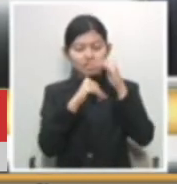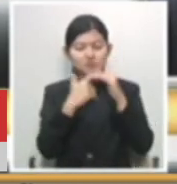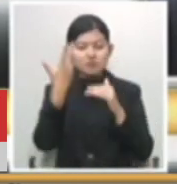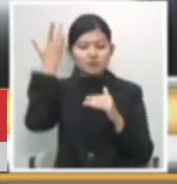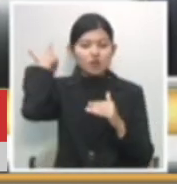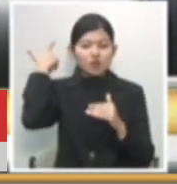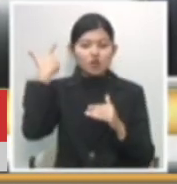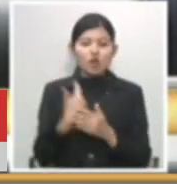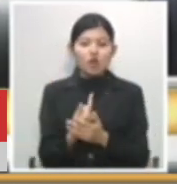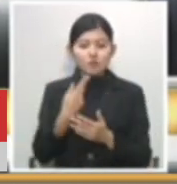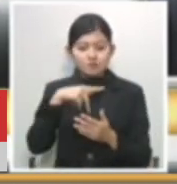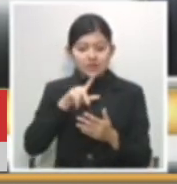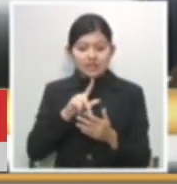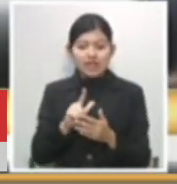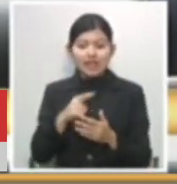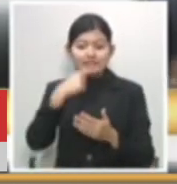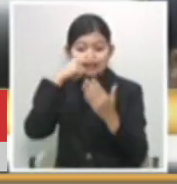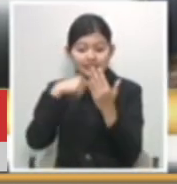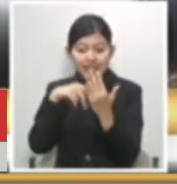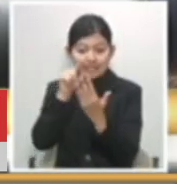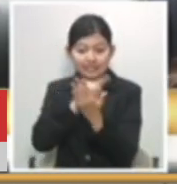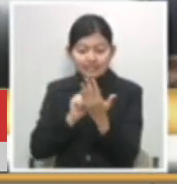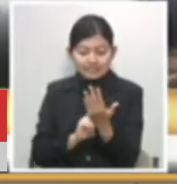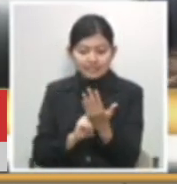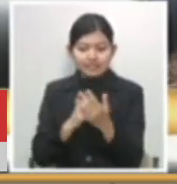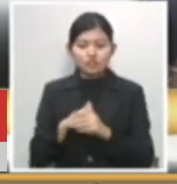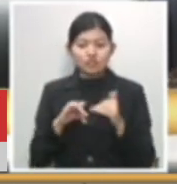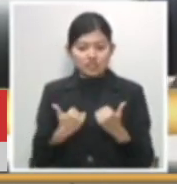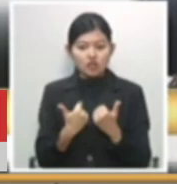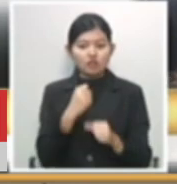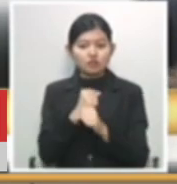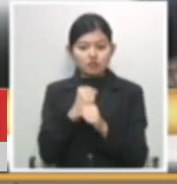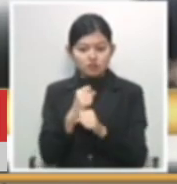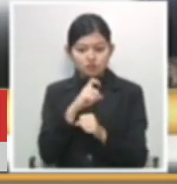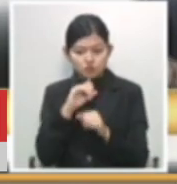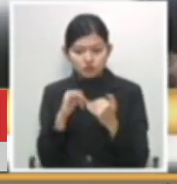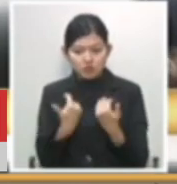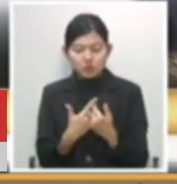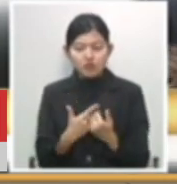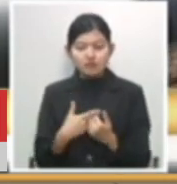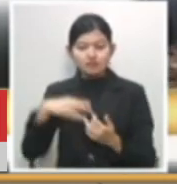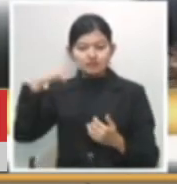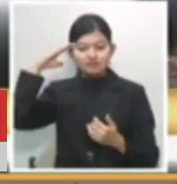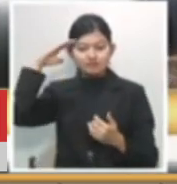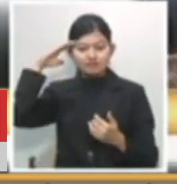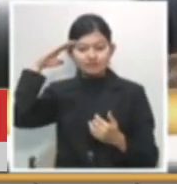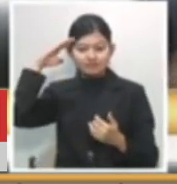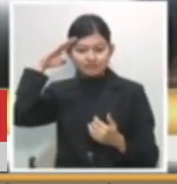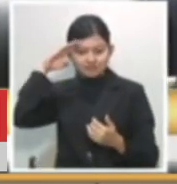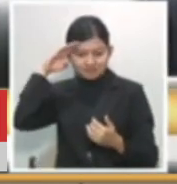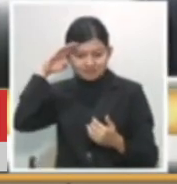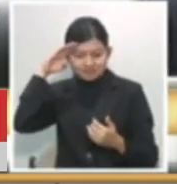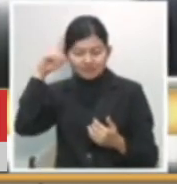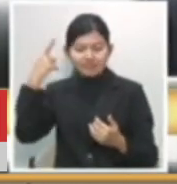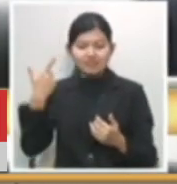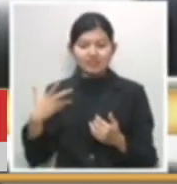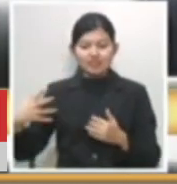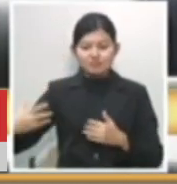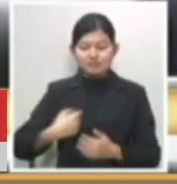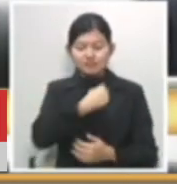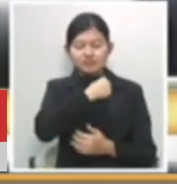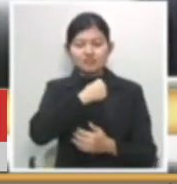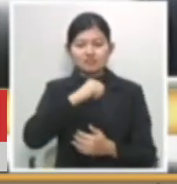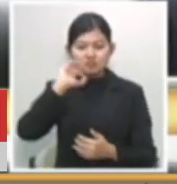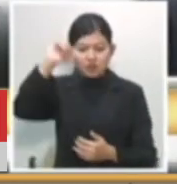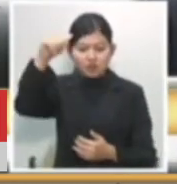ยเป็นรัฐบาลเรากำลังจะทำค่ะแต่ถูกพลเอกประยุทธ์จันทร์โอชายึดอำนาจไปเสียก่อนทั้งโครงการ